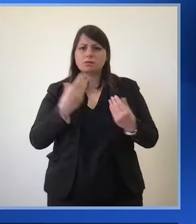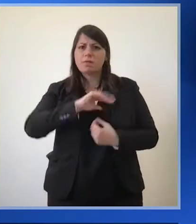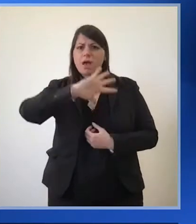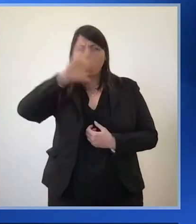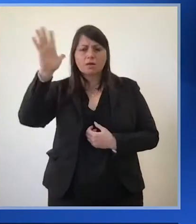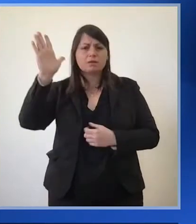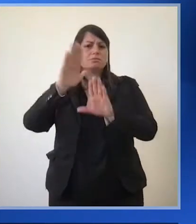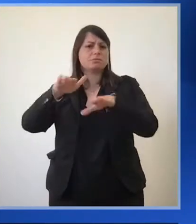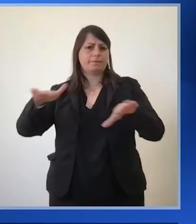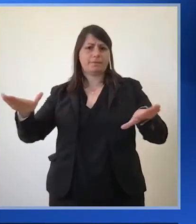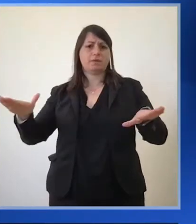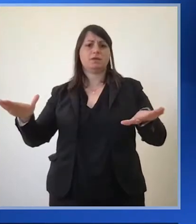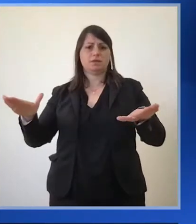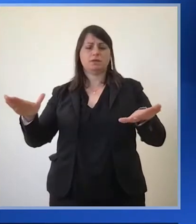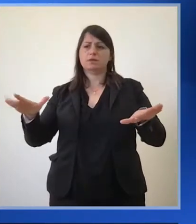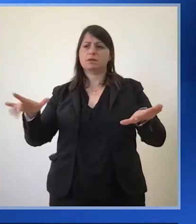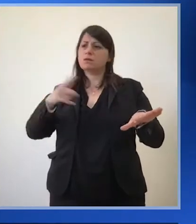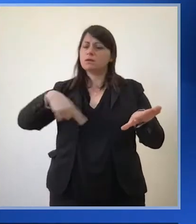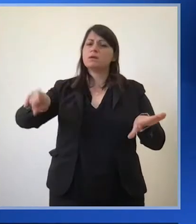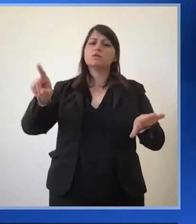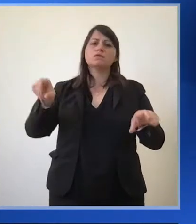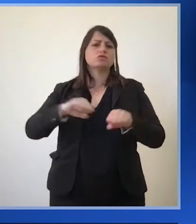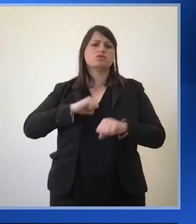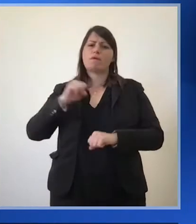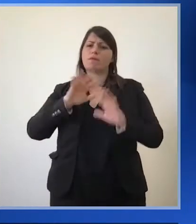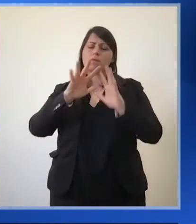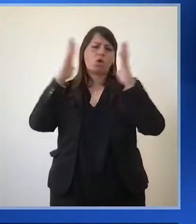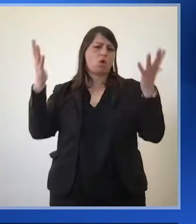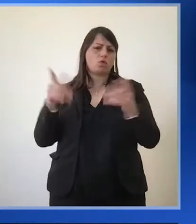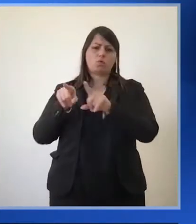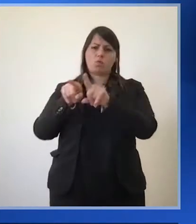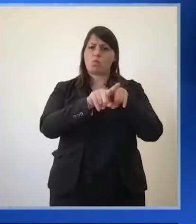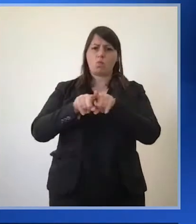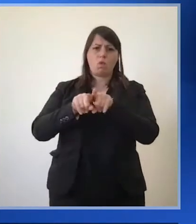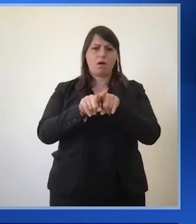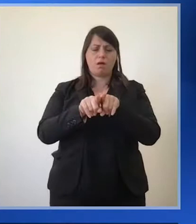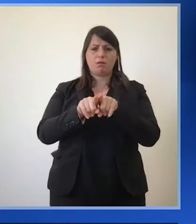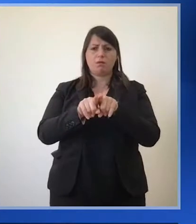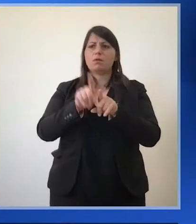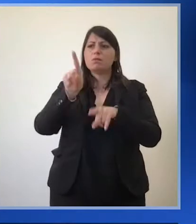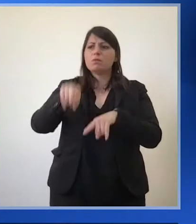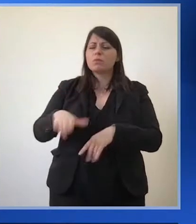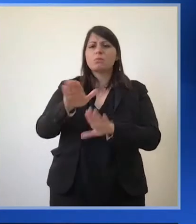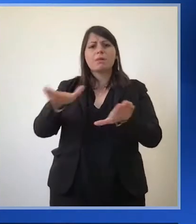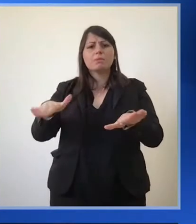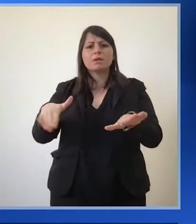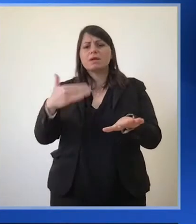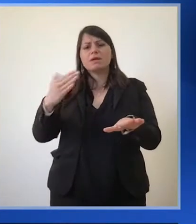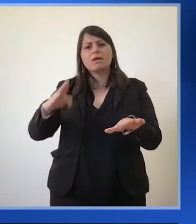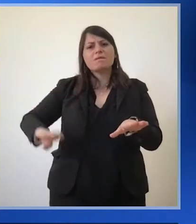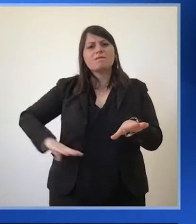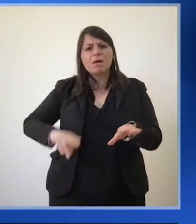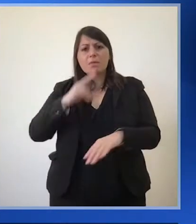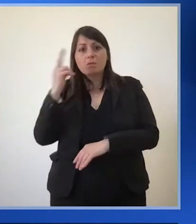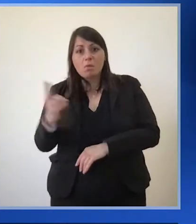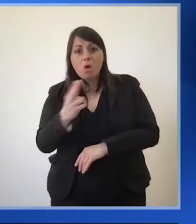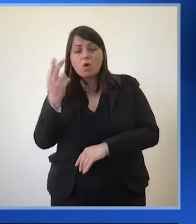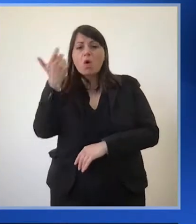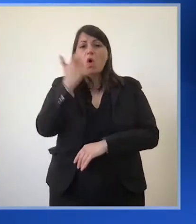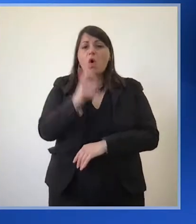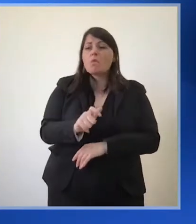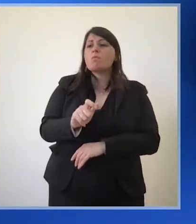bambini che soffrono in tutto il mondo, quelli che muoiono di fame o per assenza di